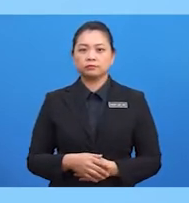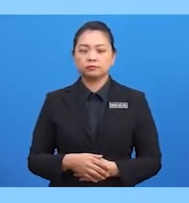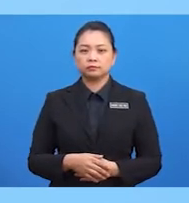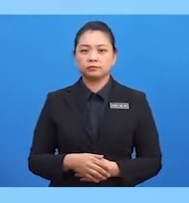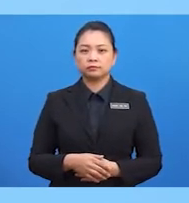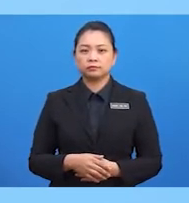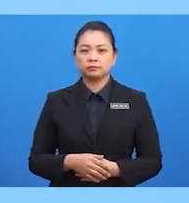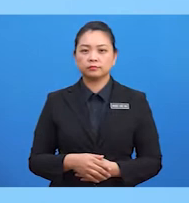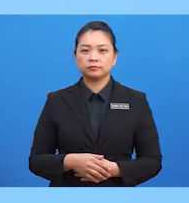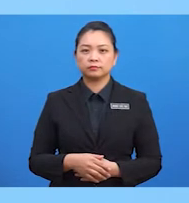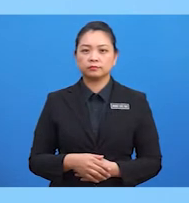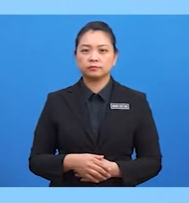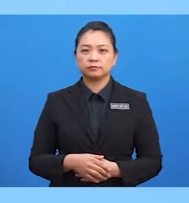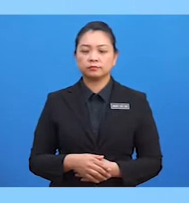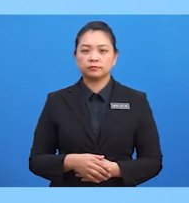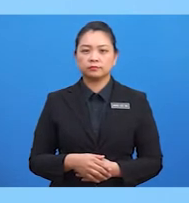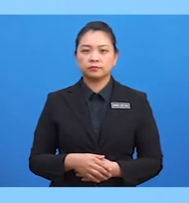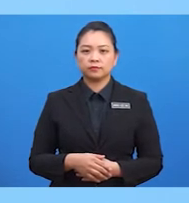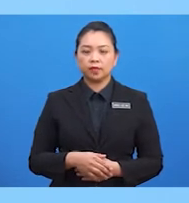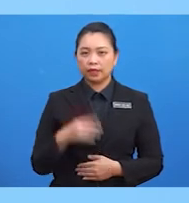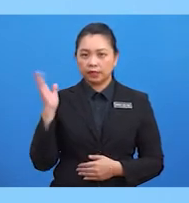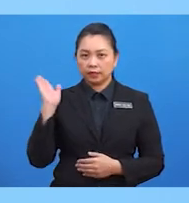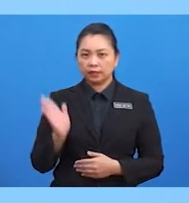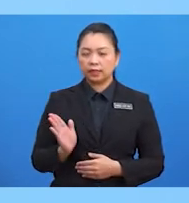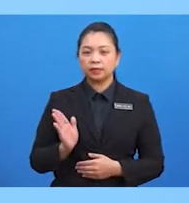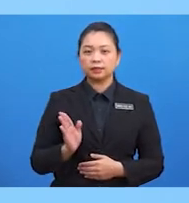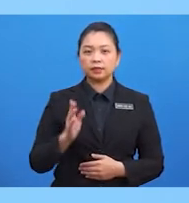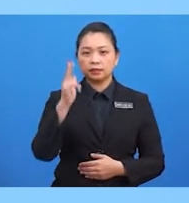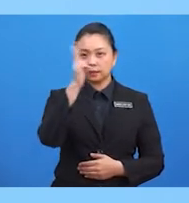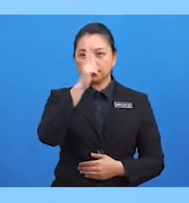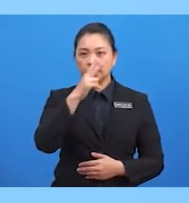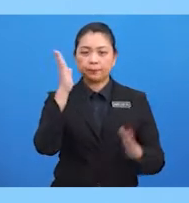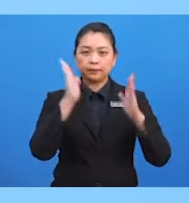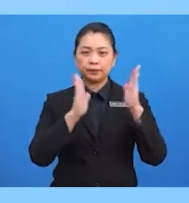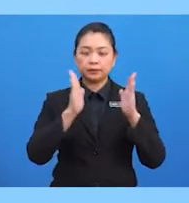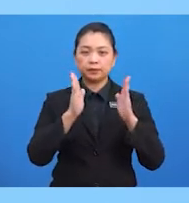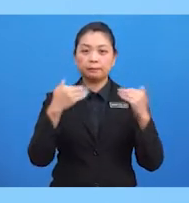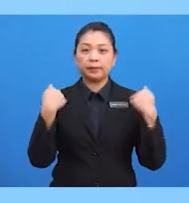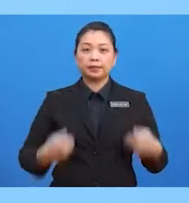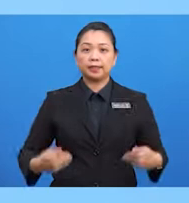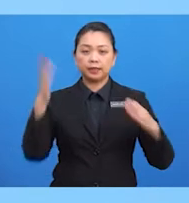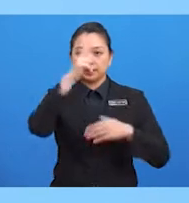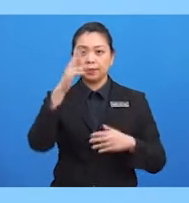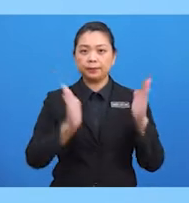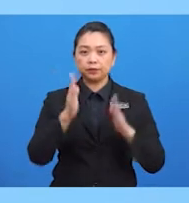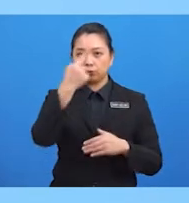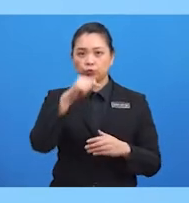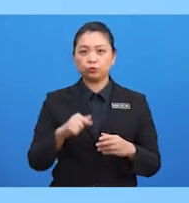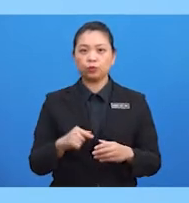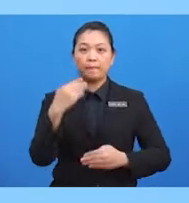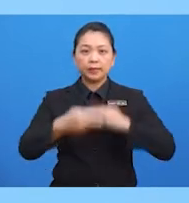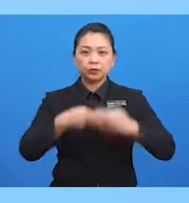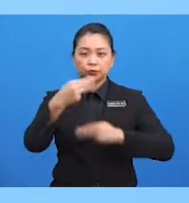Angkasa merupakan agensi kerajaan Malaysia yang ditubuhkan untuk memajukan